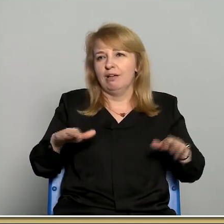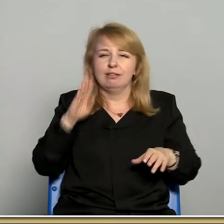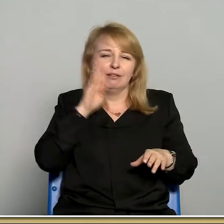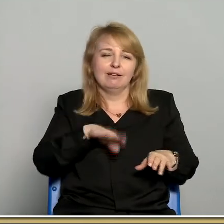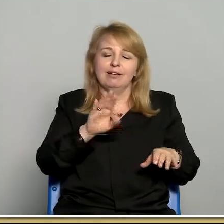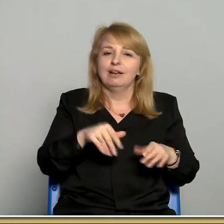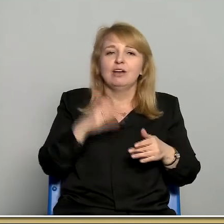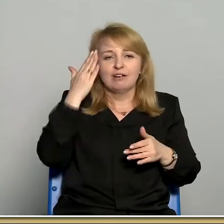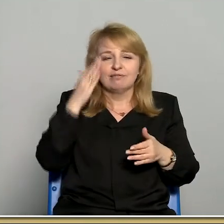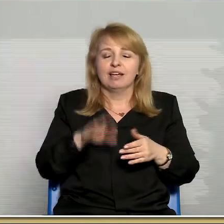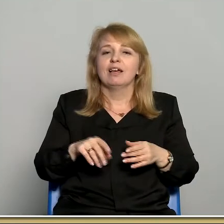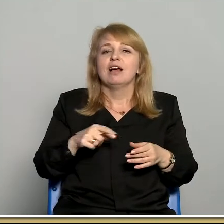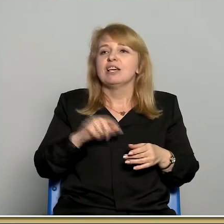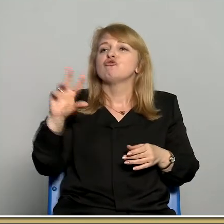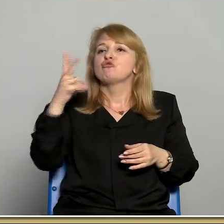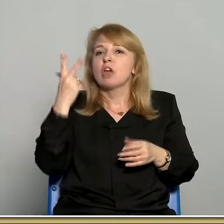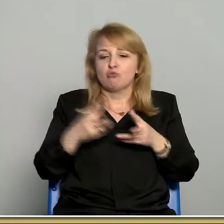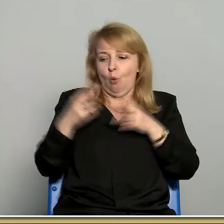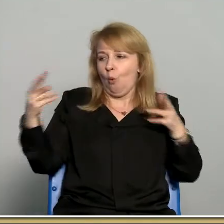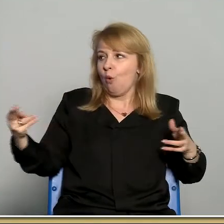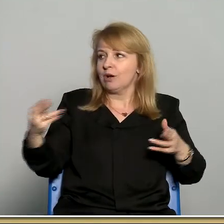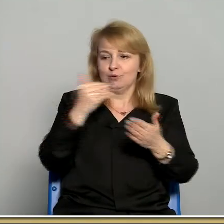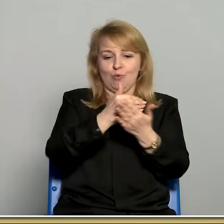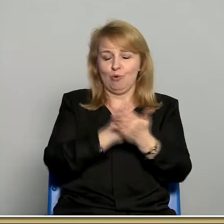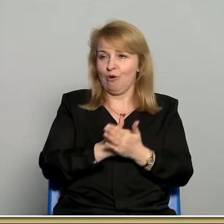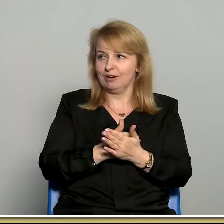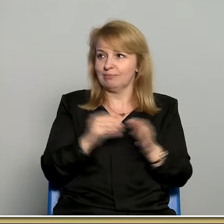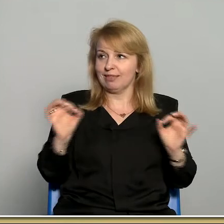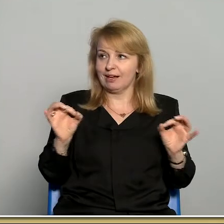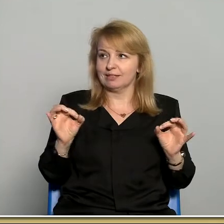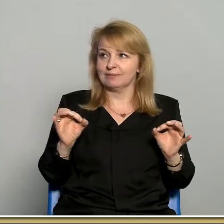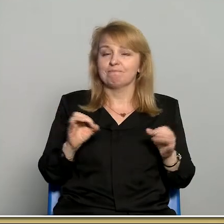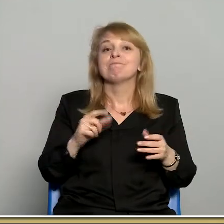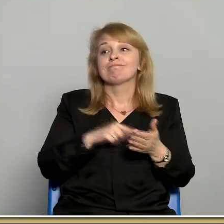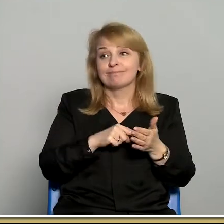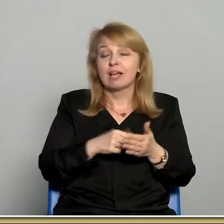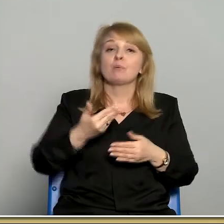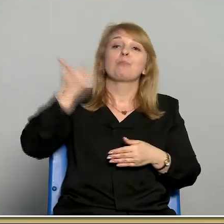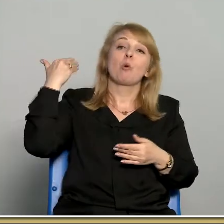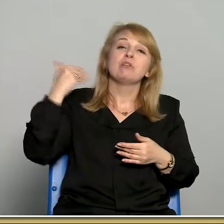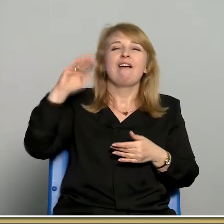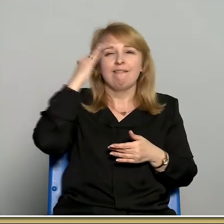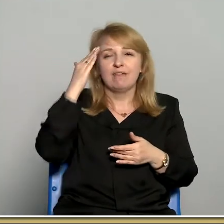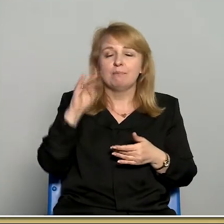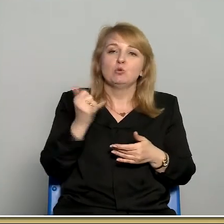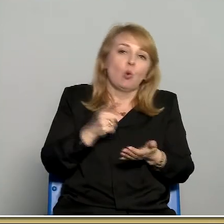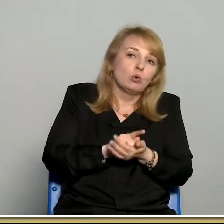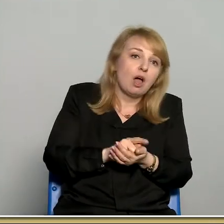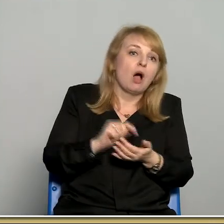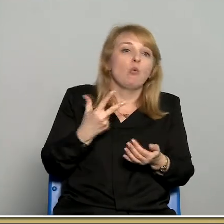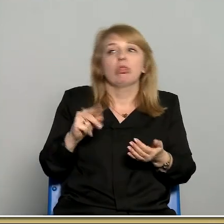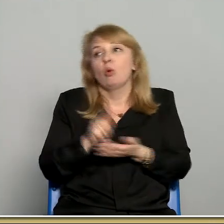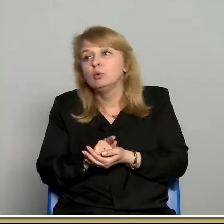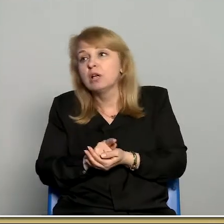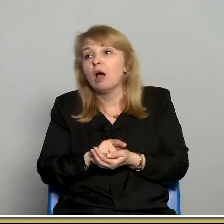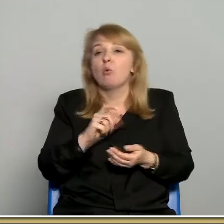krokiem w trzeci okres programowania. Te poprzednie znamy. Wiemy, co nam się udało, czego nie osiągnęliśmy.